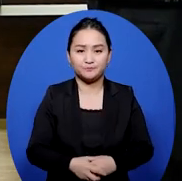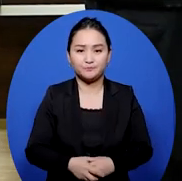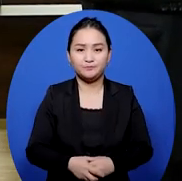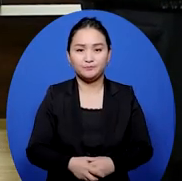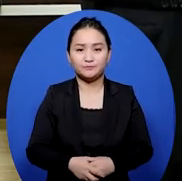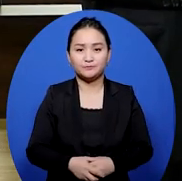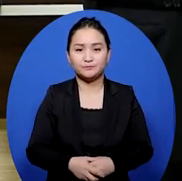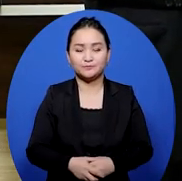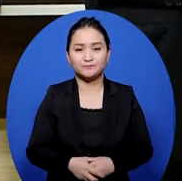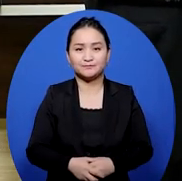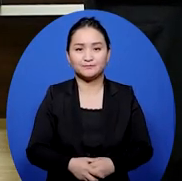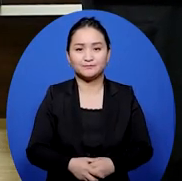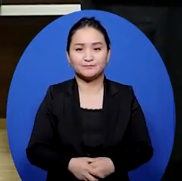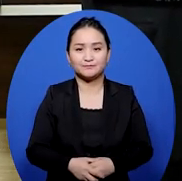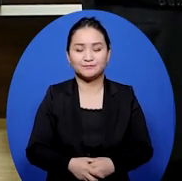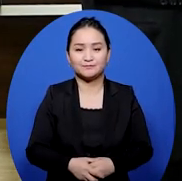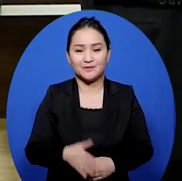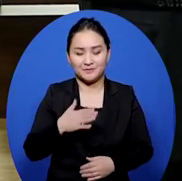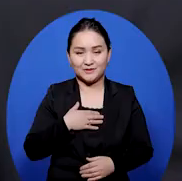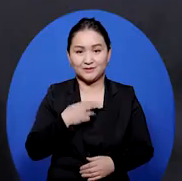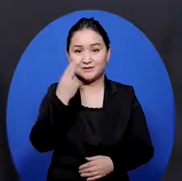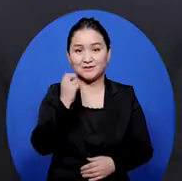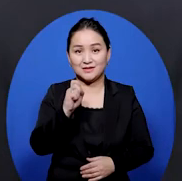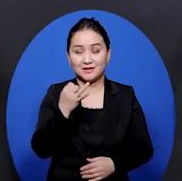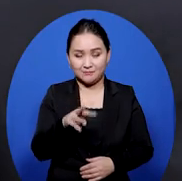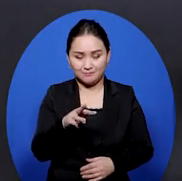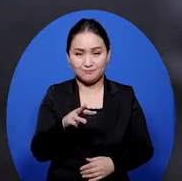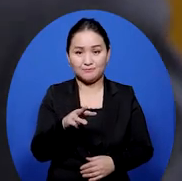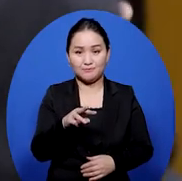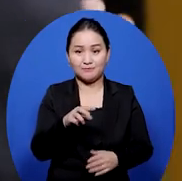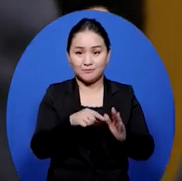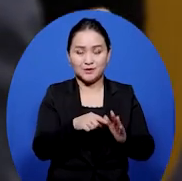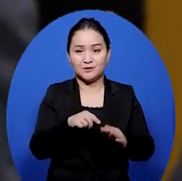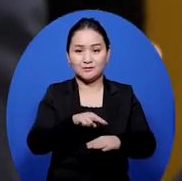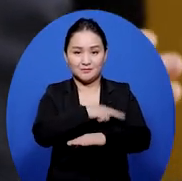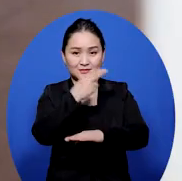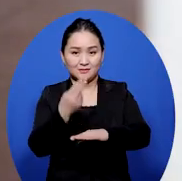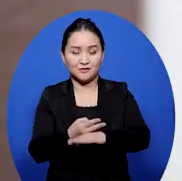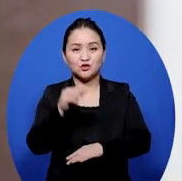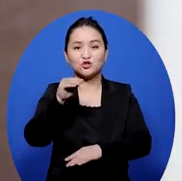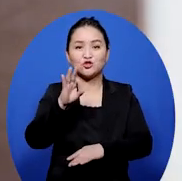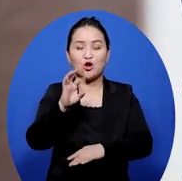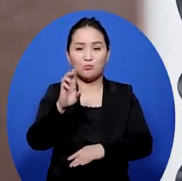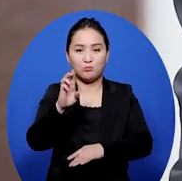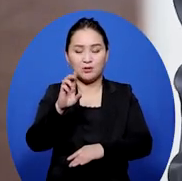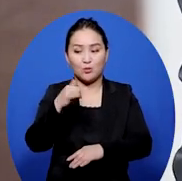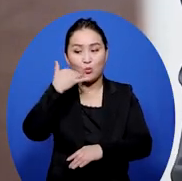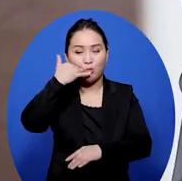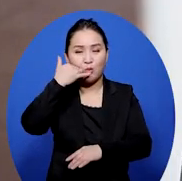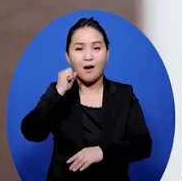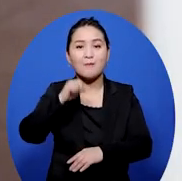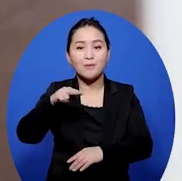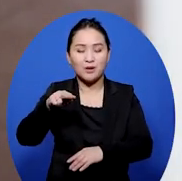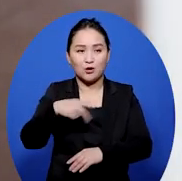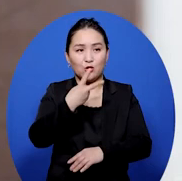яваачлаа. Боломж олдсон дээ гэдэг. Бид нар цахим жилтийн хүрээнд манай байгууллага дархан job гэдэг гар утасны аппликейшн